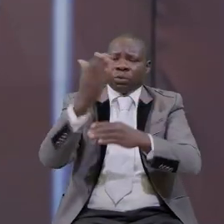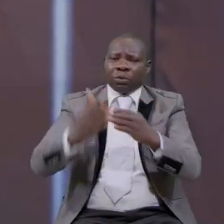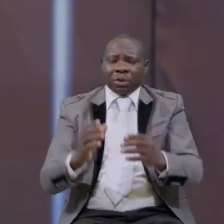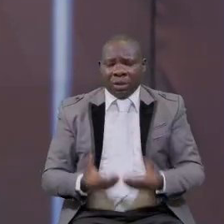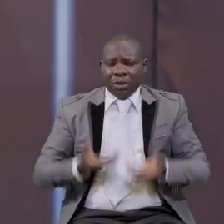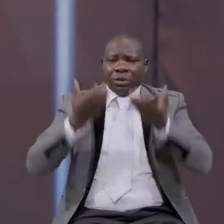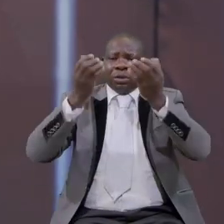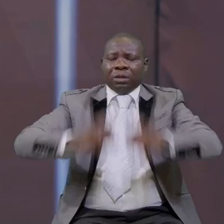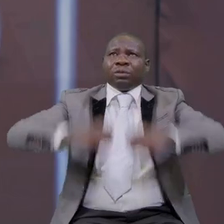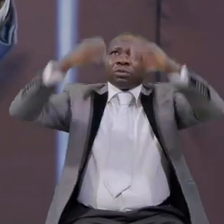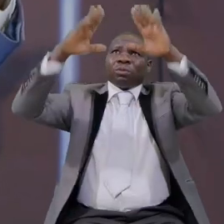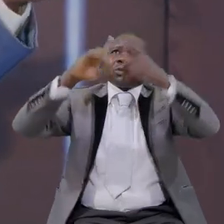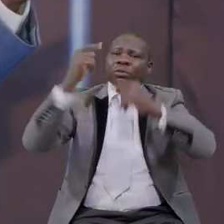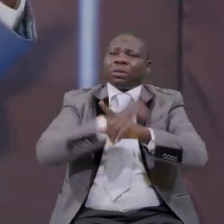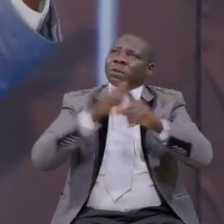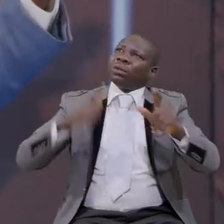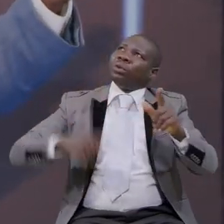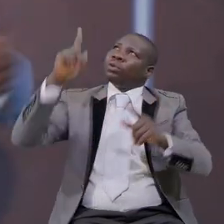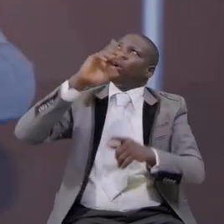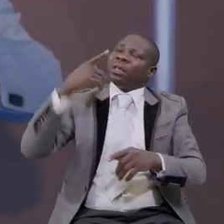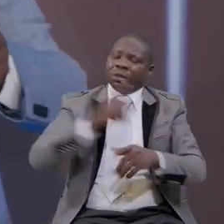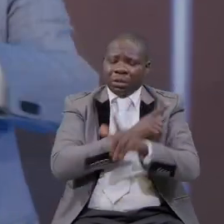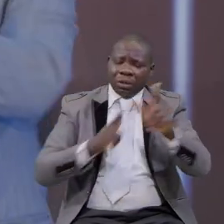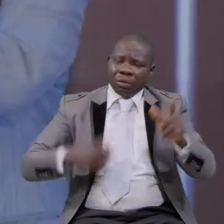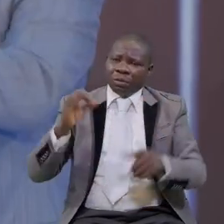soumission totale au Seigneur.